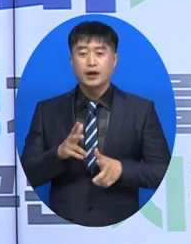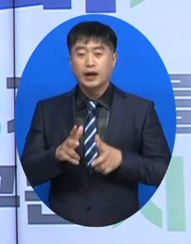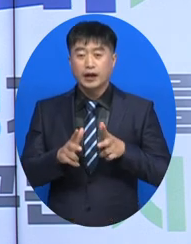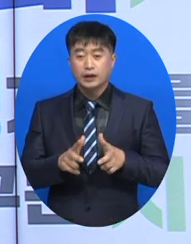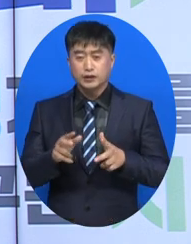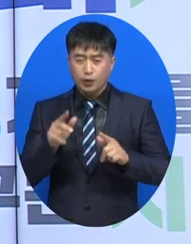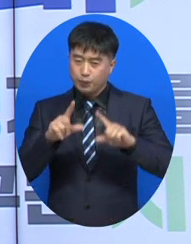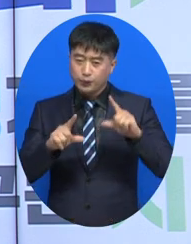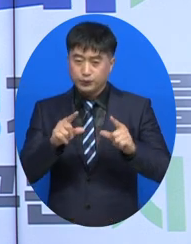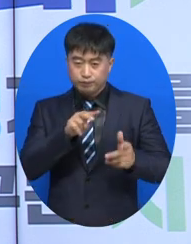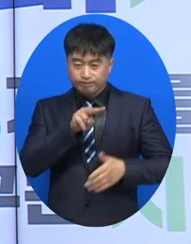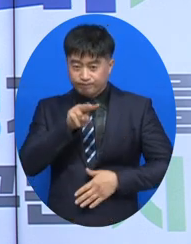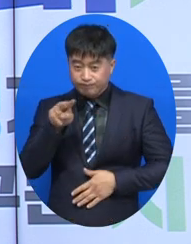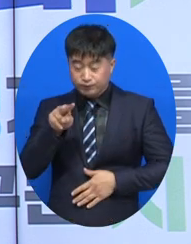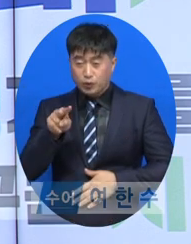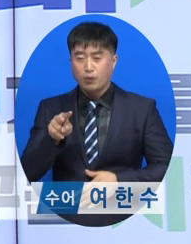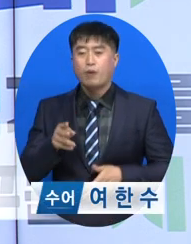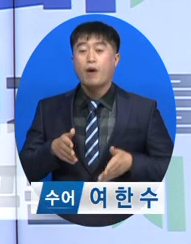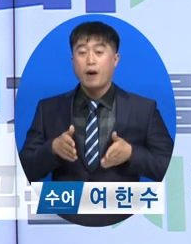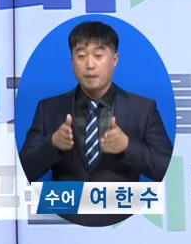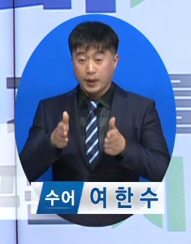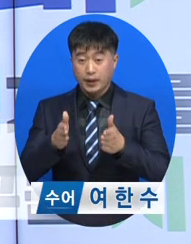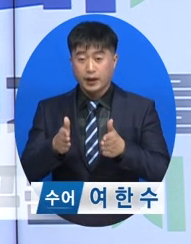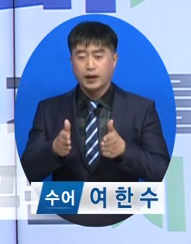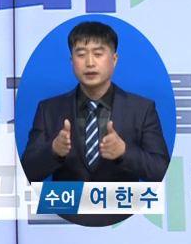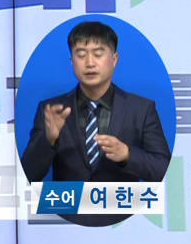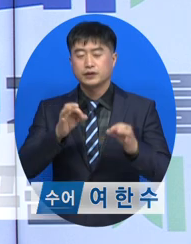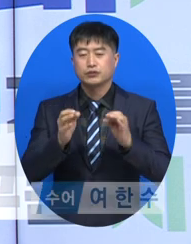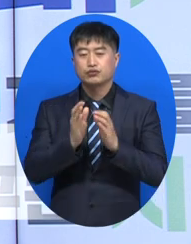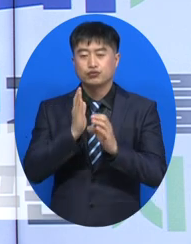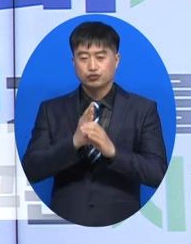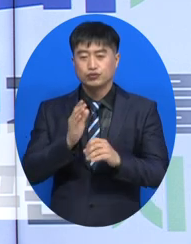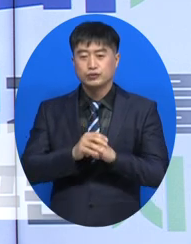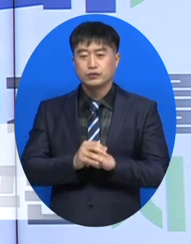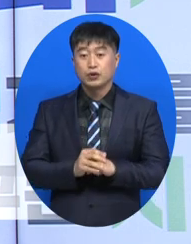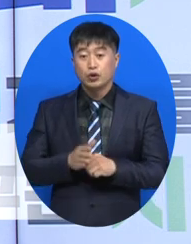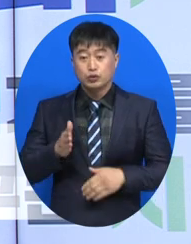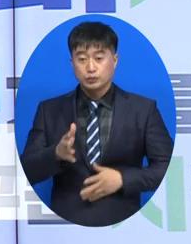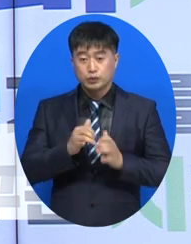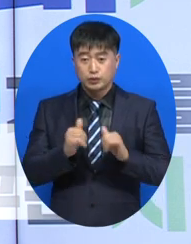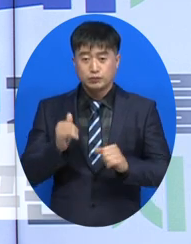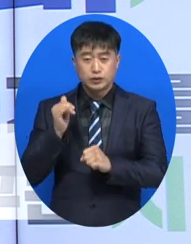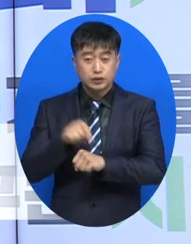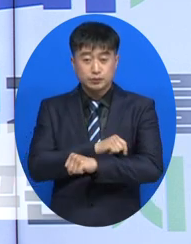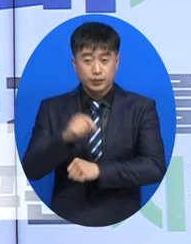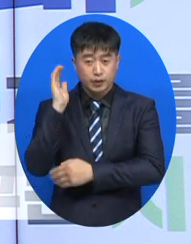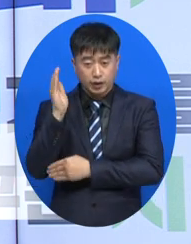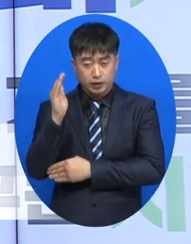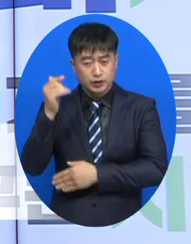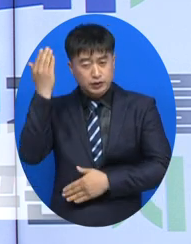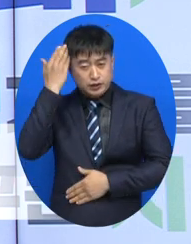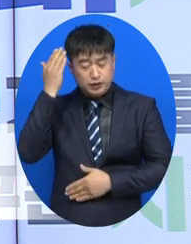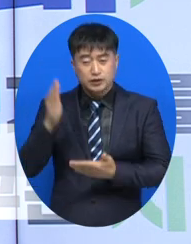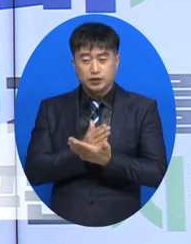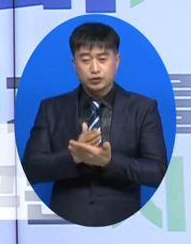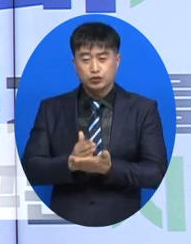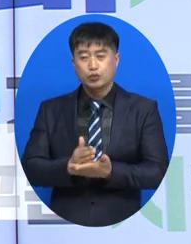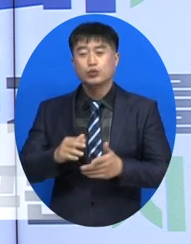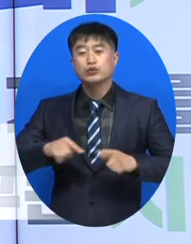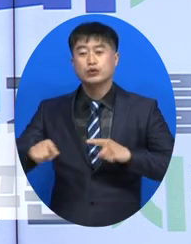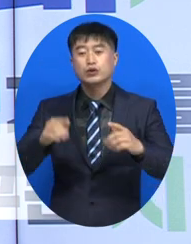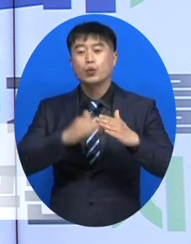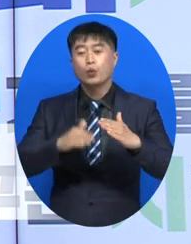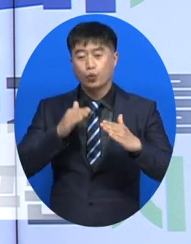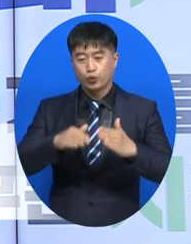경기도가 산업 동양을 읽고 나아갈 방향을 찾아 나섰습니다 전문가 특강으로 지식을 나누고 정책 아이디어를 공유하는